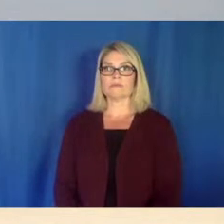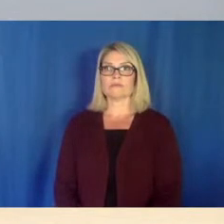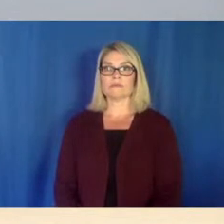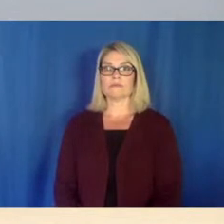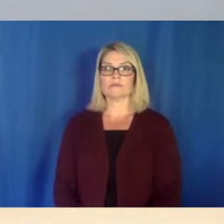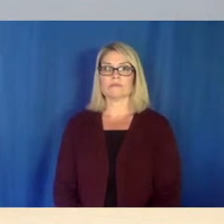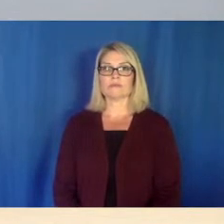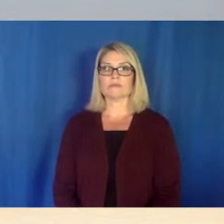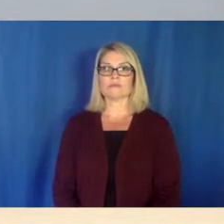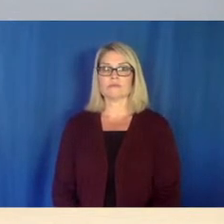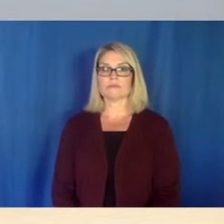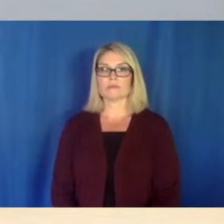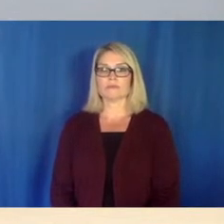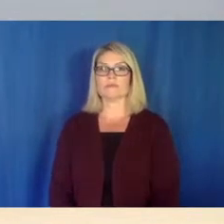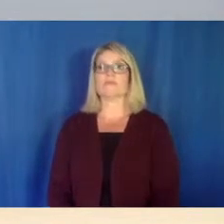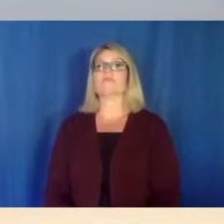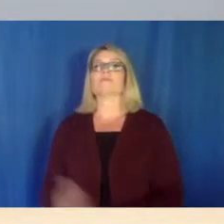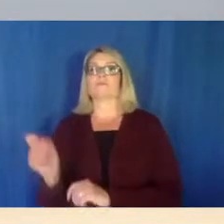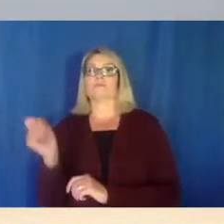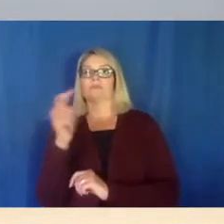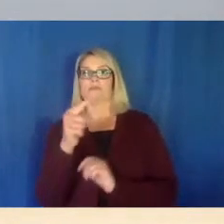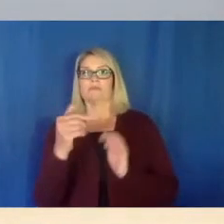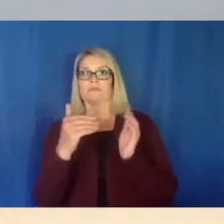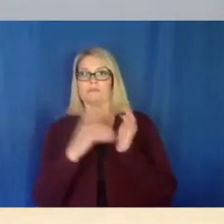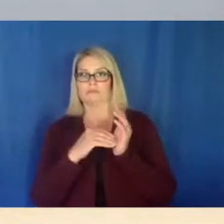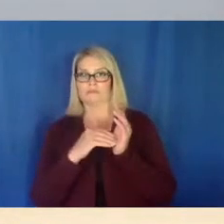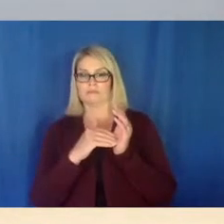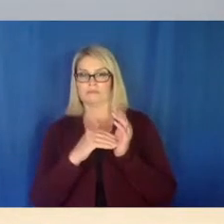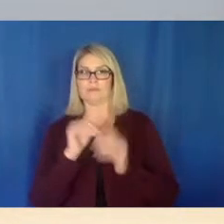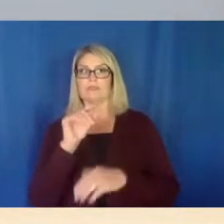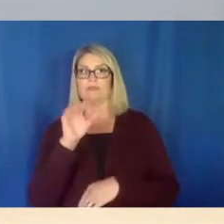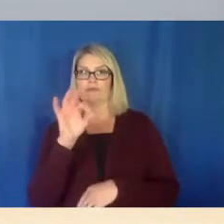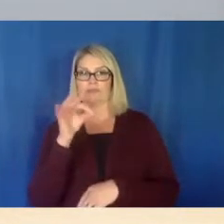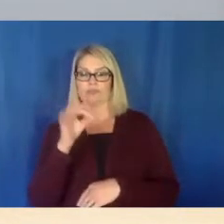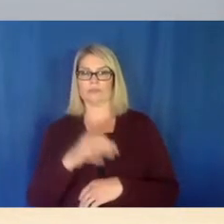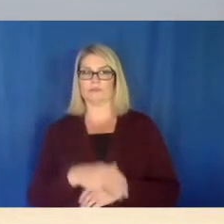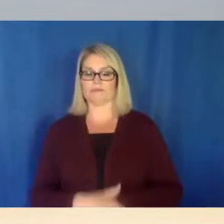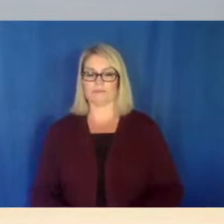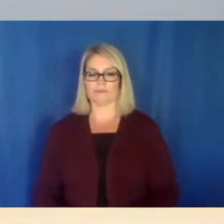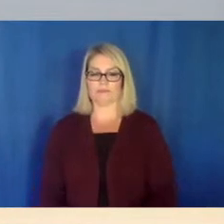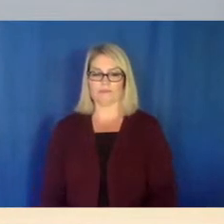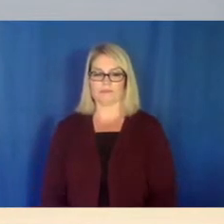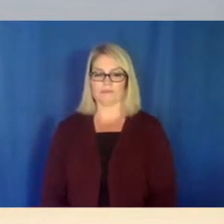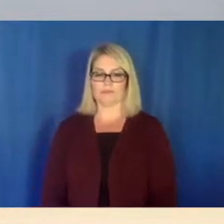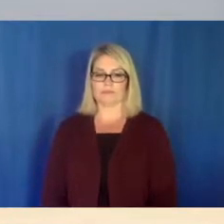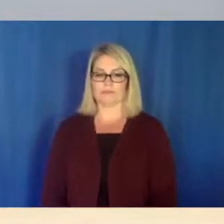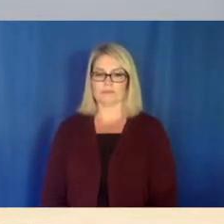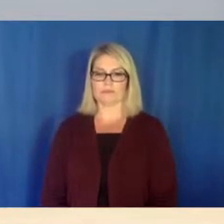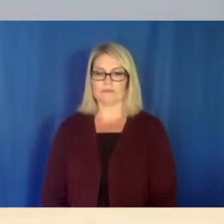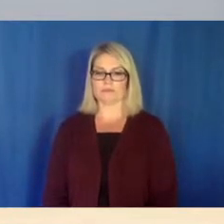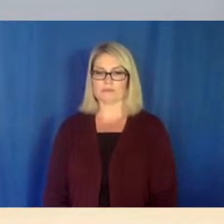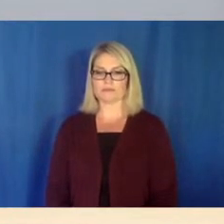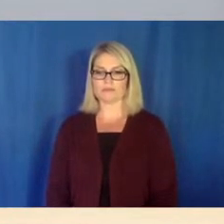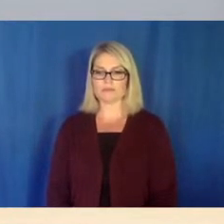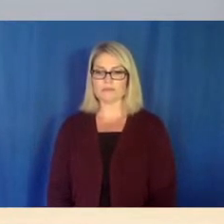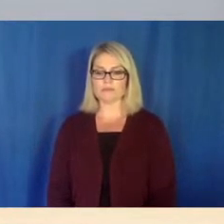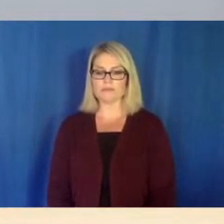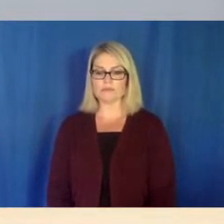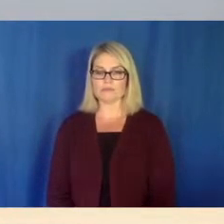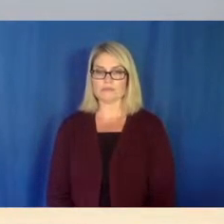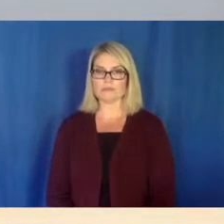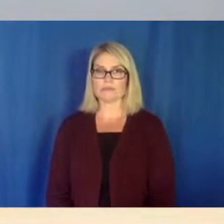Et ma deuxième question, c'est que aujourd'hui, vous accélérez, vous annoncez cette accélération du plan